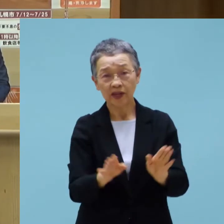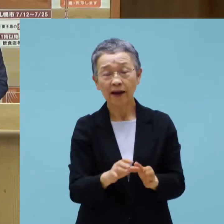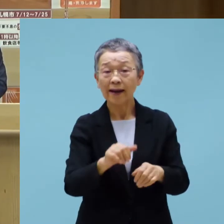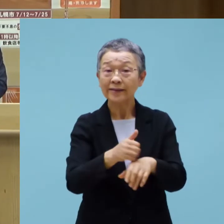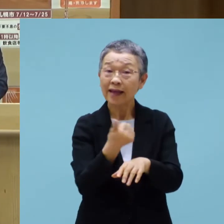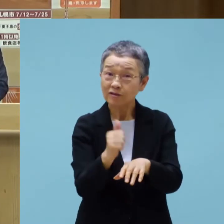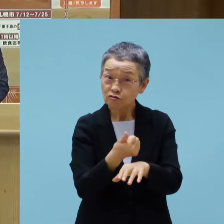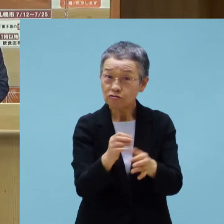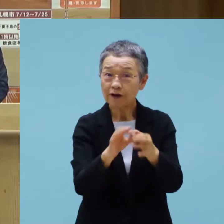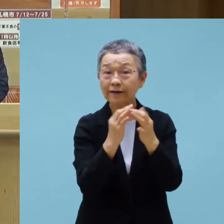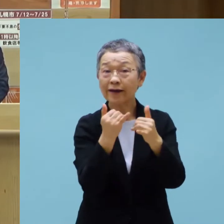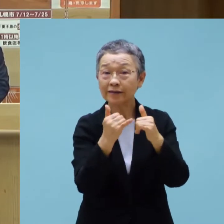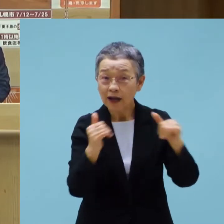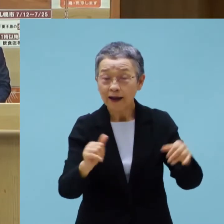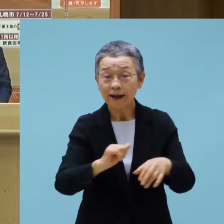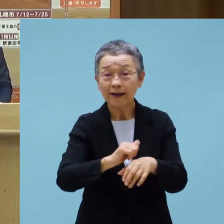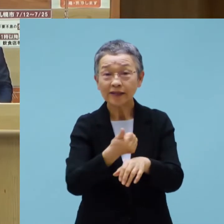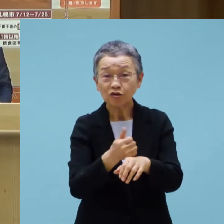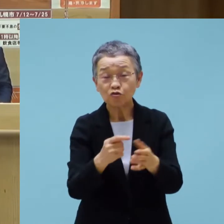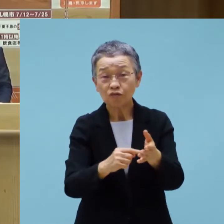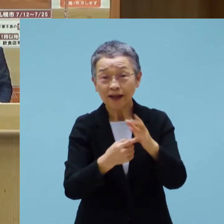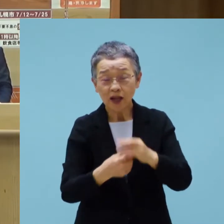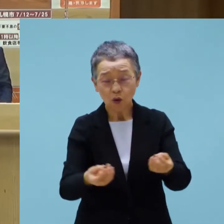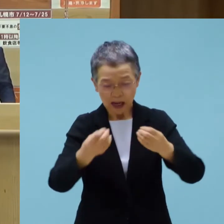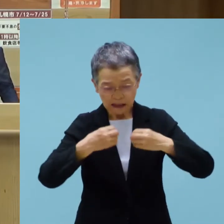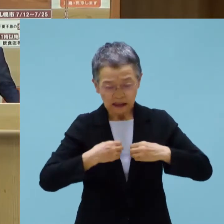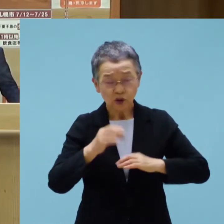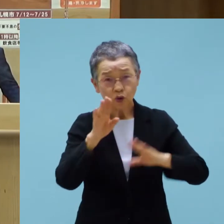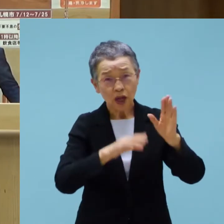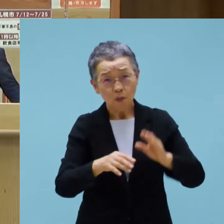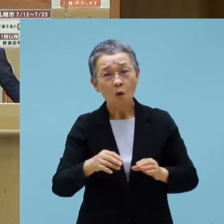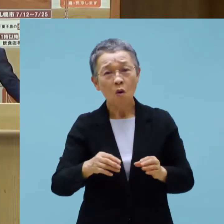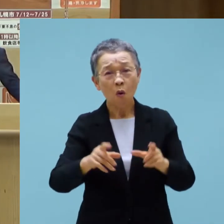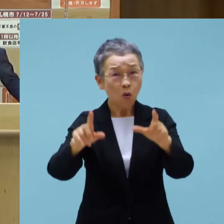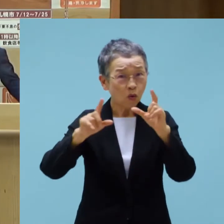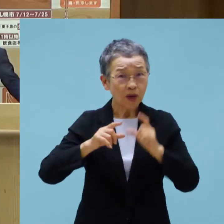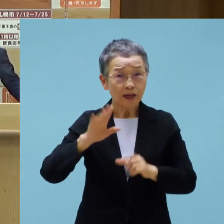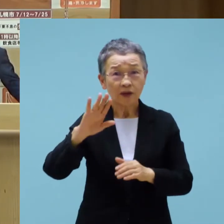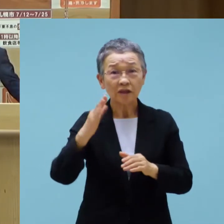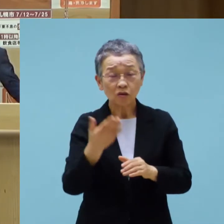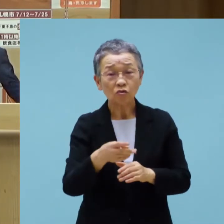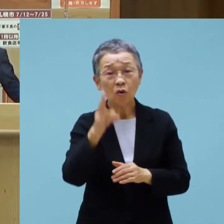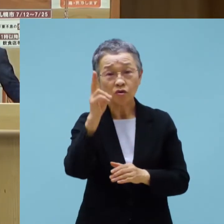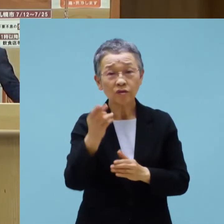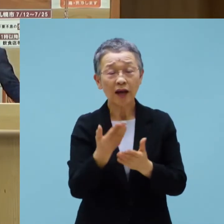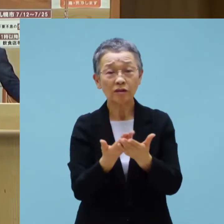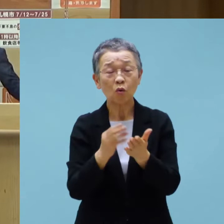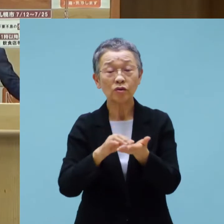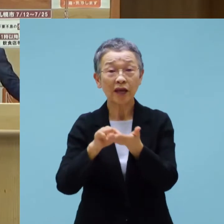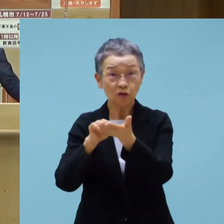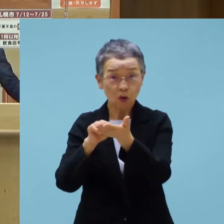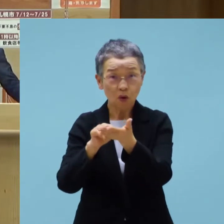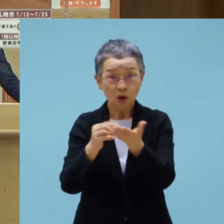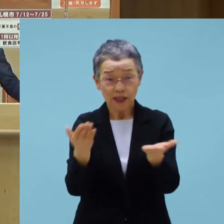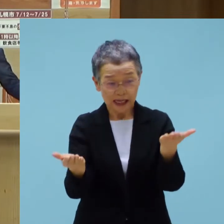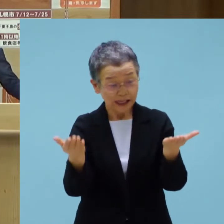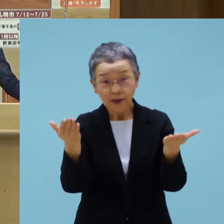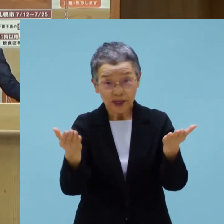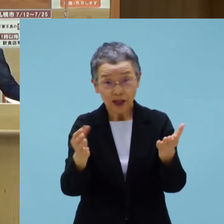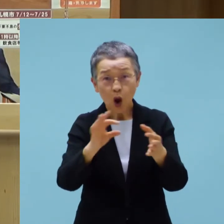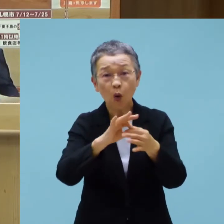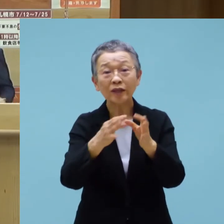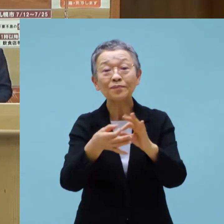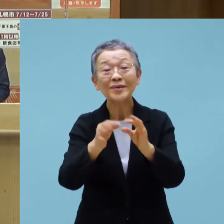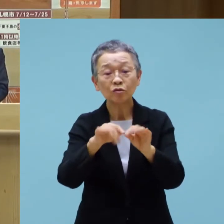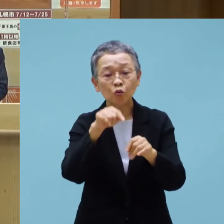選手村内での感染等も報告されている中なんですけども、まあ、こういった要請と照らし合わせてですね、まあ、オリンピックが開催されることについて